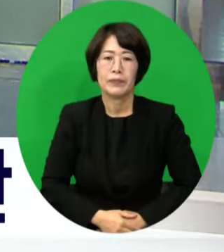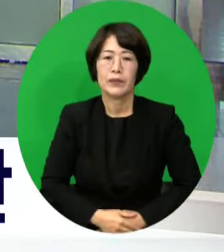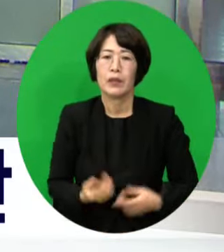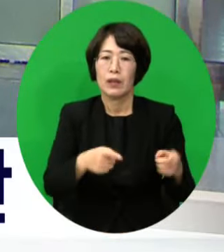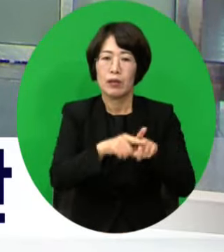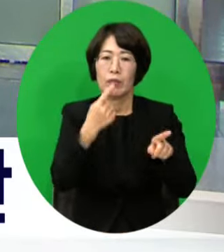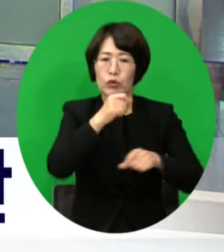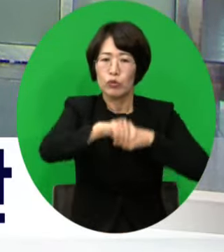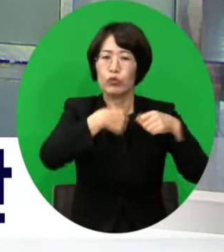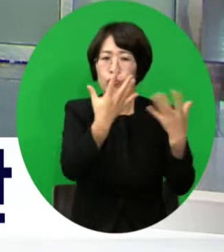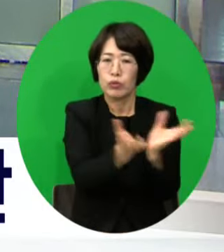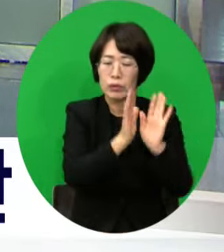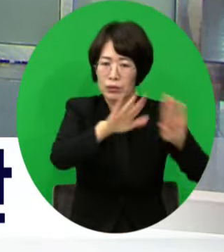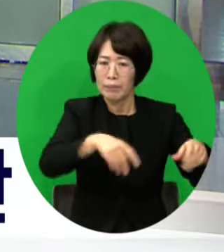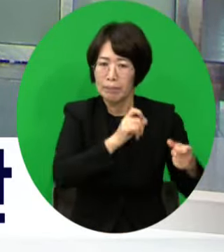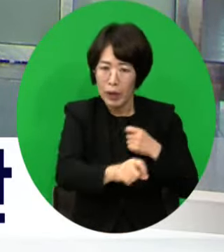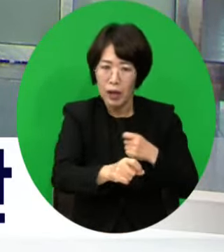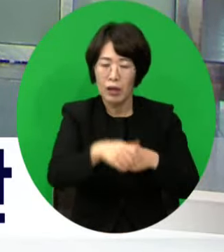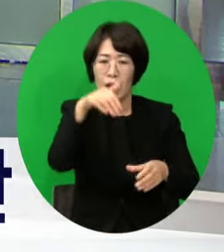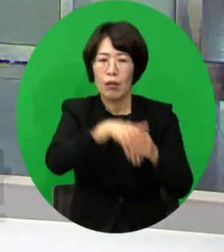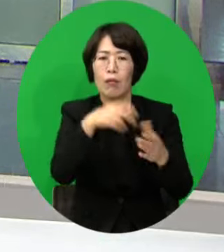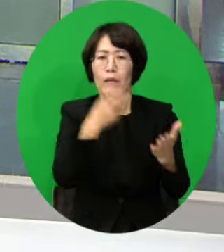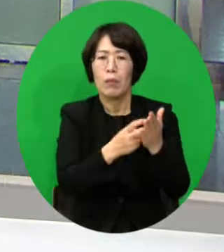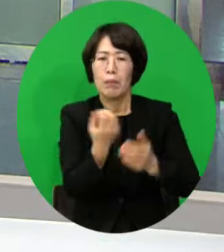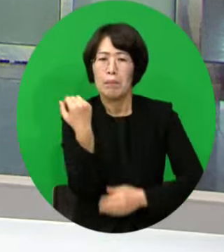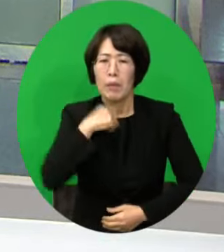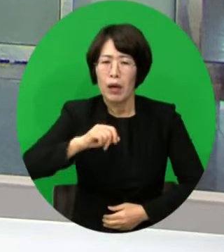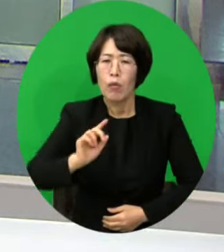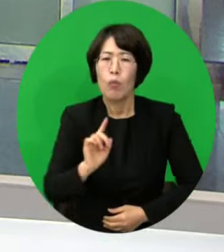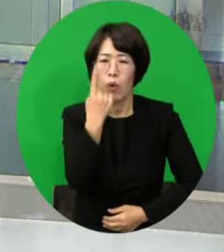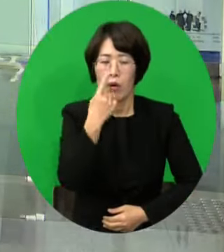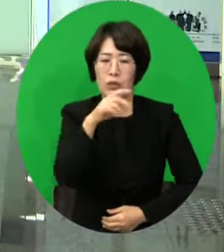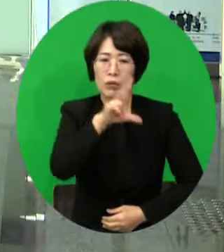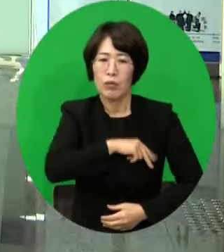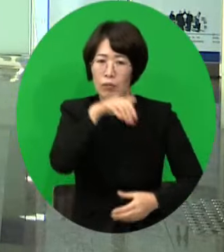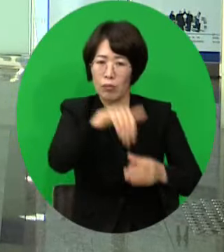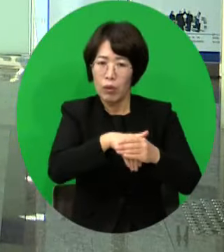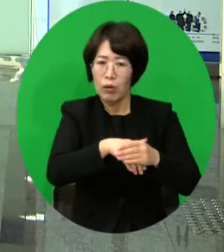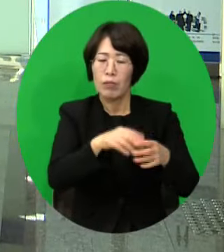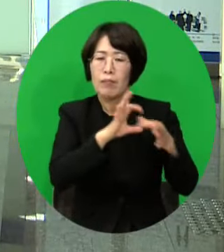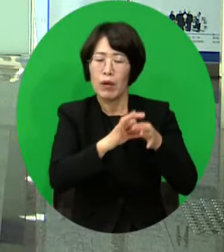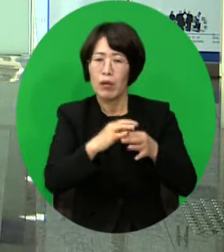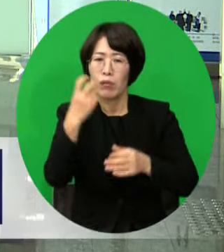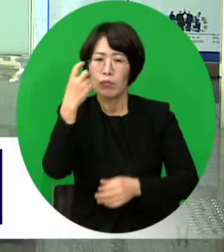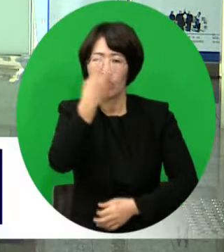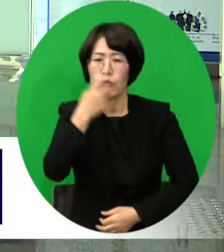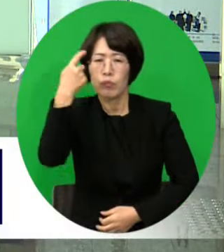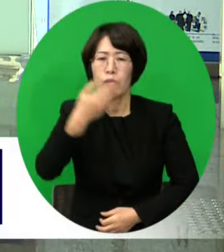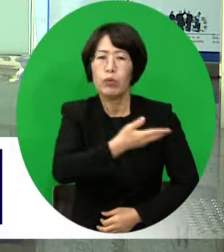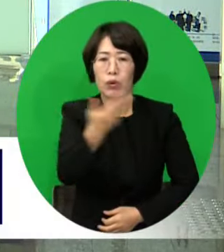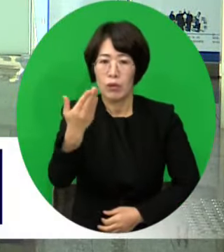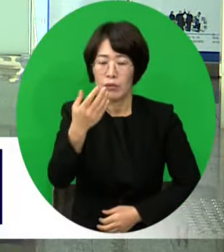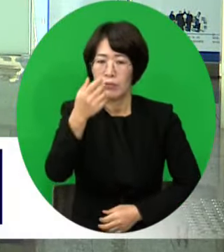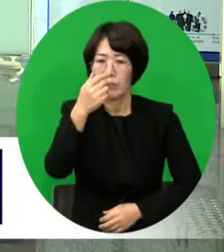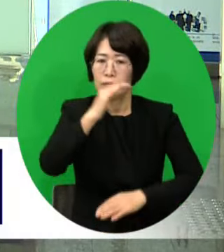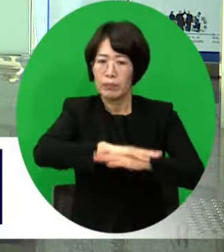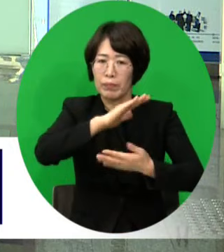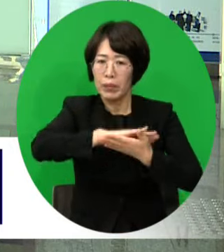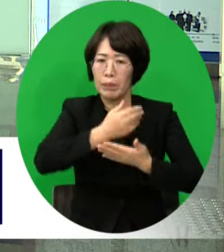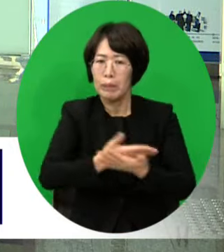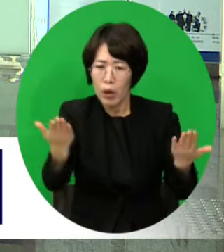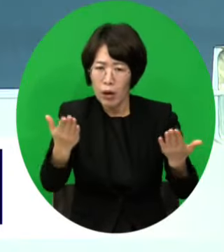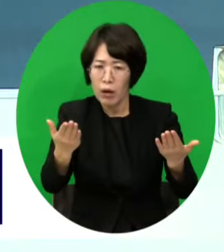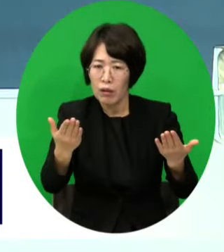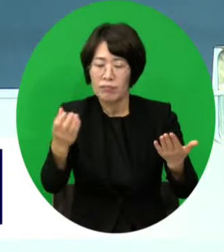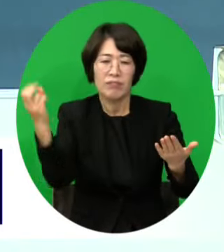더불어민주당 전남 도당에 선거법 위반 소지가 있는 총선 관련 여론 조사 결과를 보도 자료로 배포했다 다시